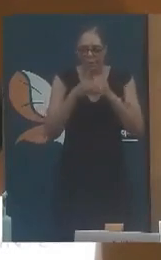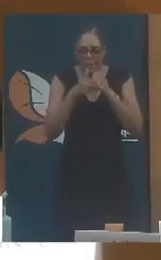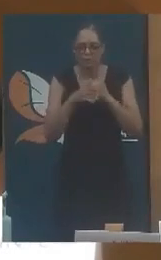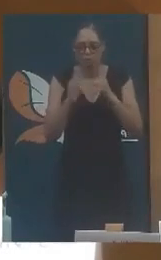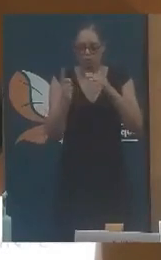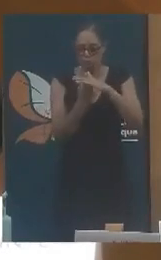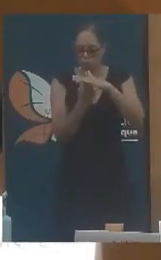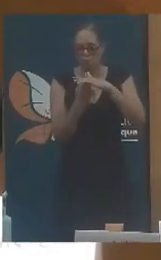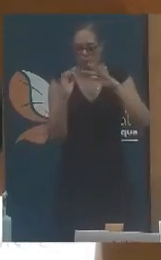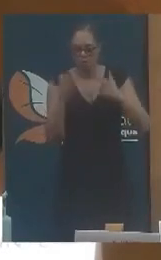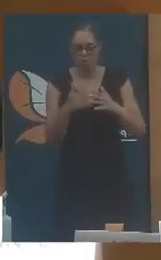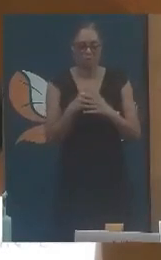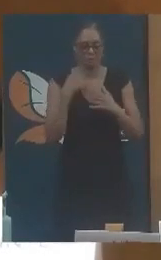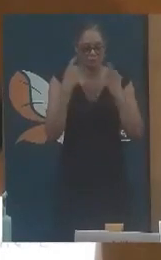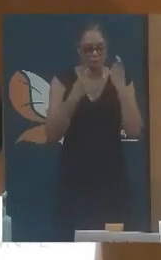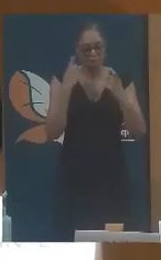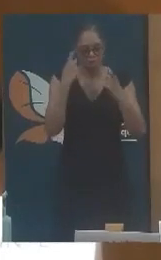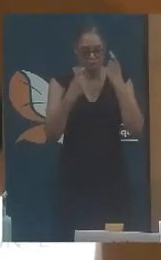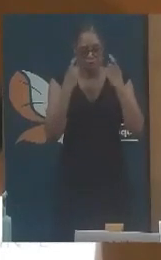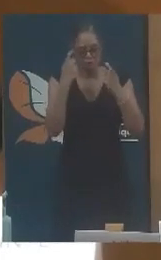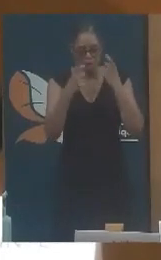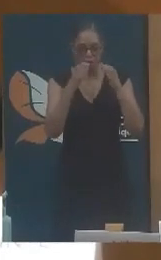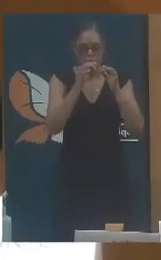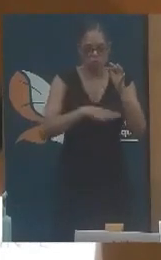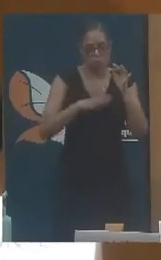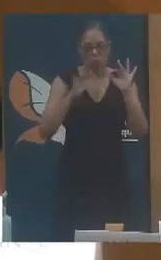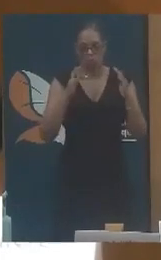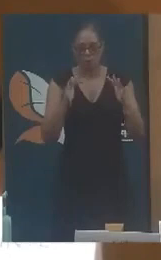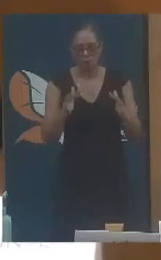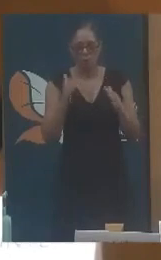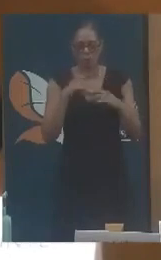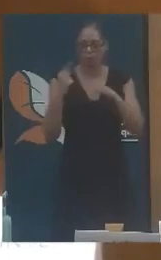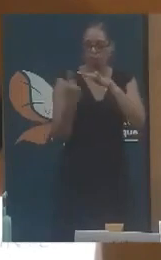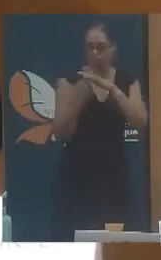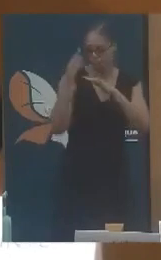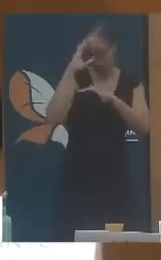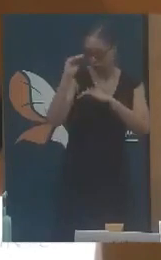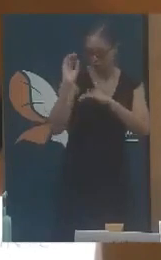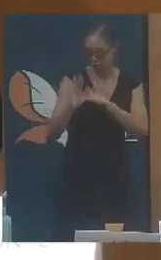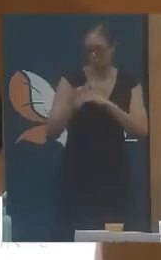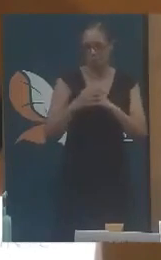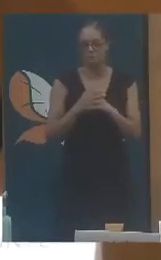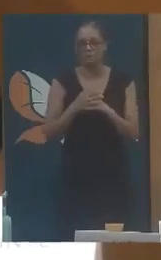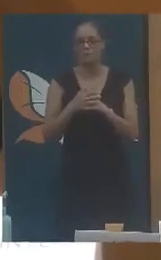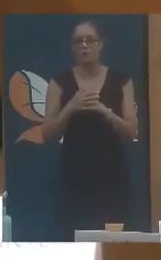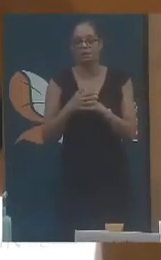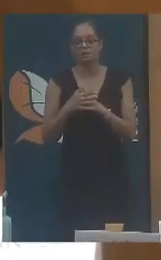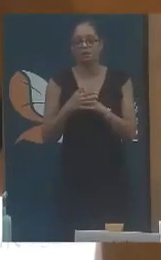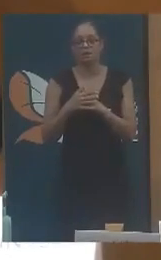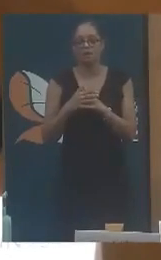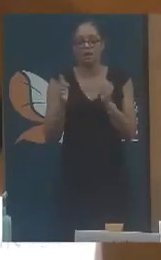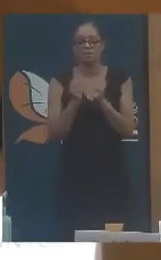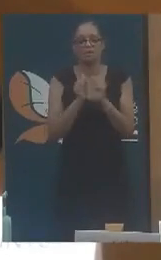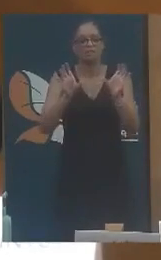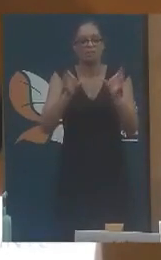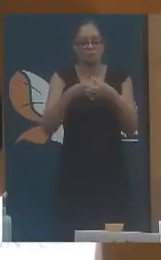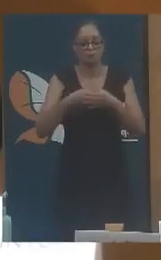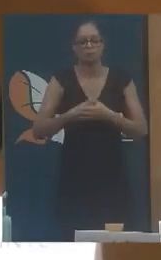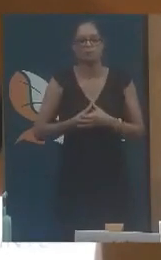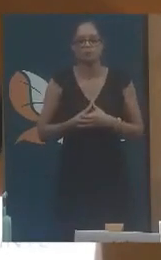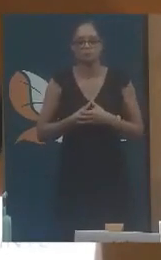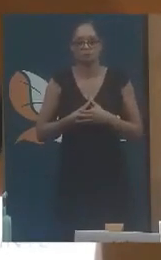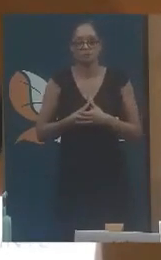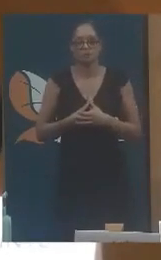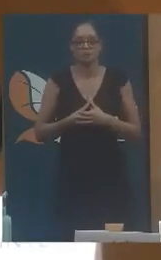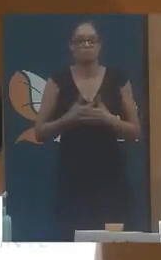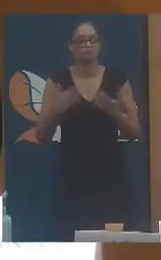de solutions pour permettre à ces jeunes de s'insérer professionnellement, c'est au niveau de la formation.